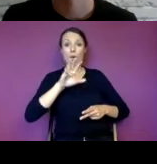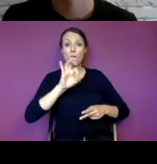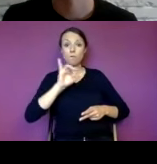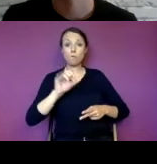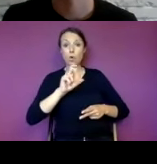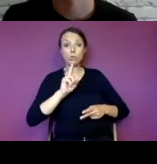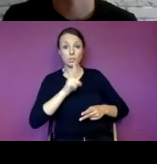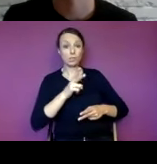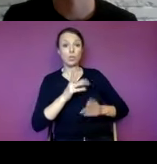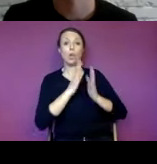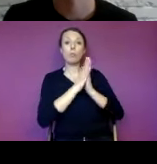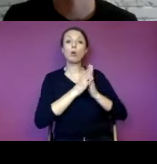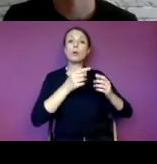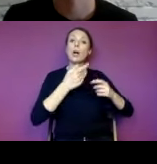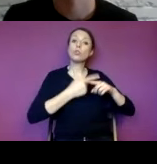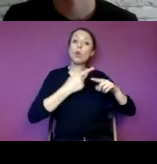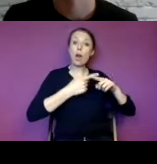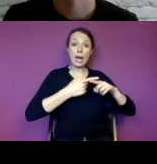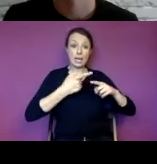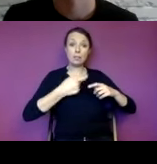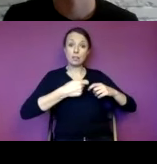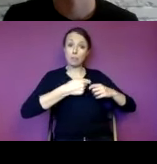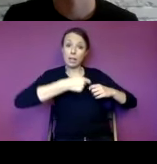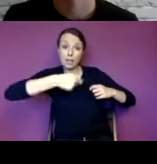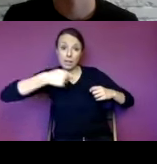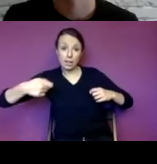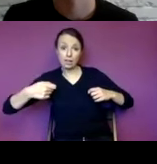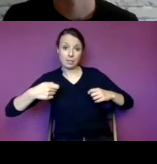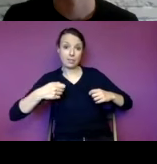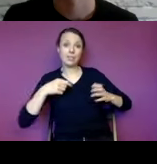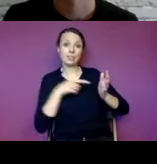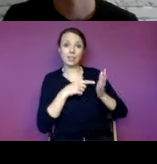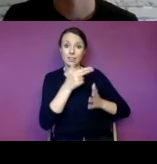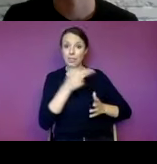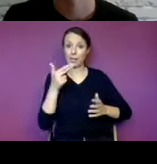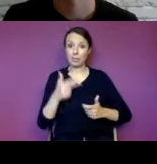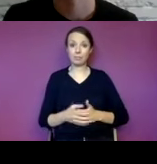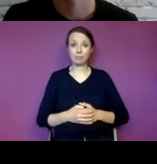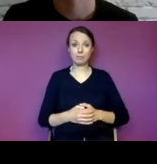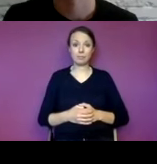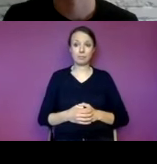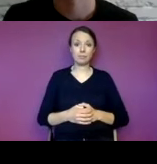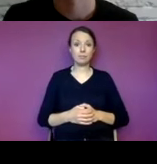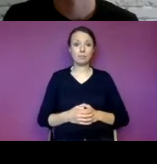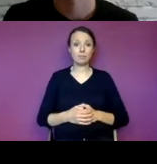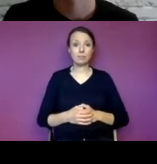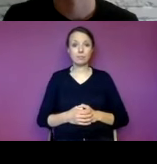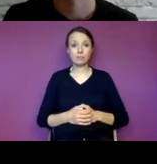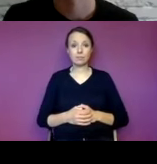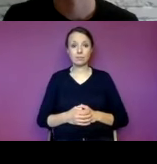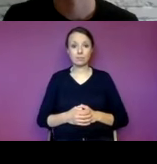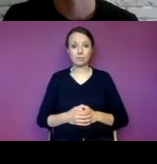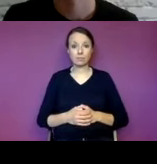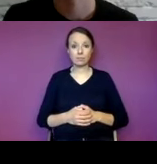Jakby z prośbą o kontynuację trochę wątku tego, jak ta wieś jest postrzegana przez nas, ale